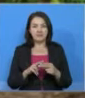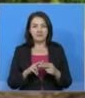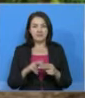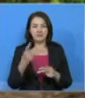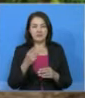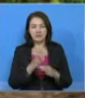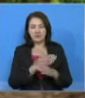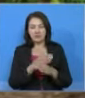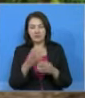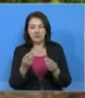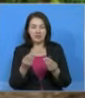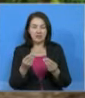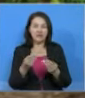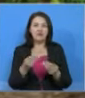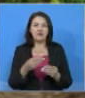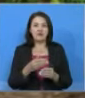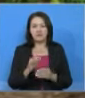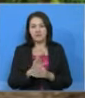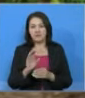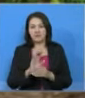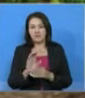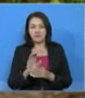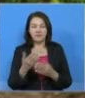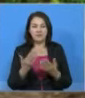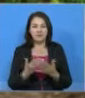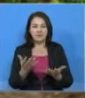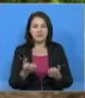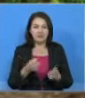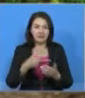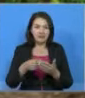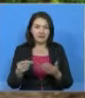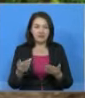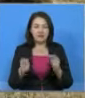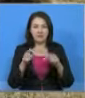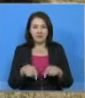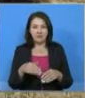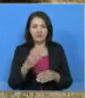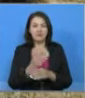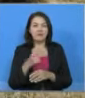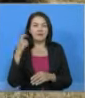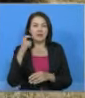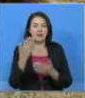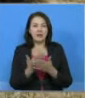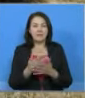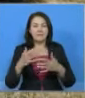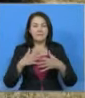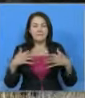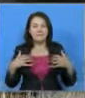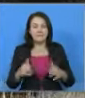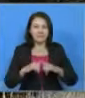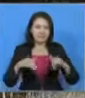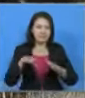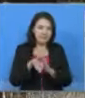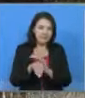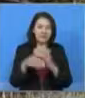бір бөлек ақшасын алдына төлеп қойдық. Енді бұйырса аламыз, сосын осында қондырамыз. Шаруалар қазір мал шаруашылығын дамытуға